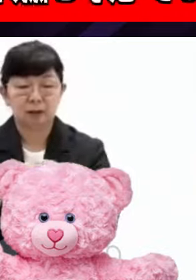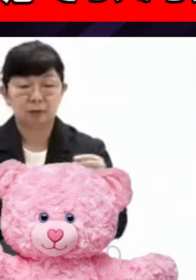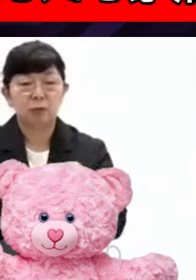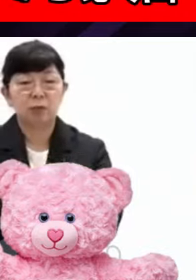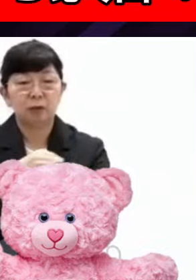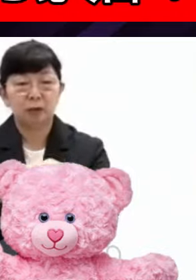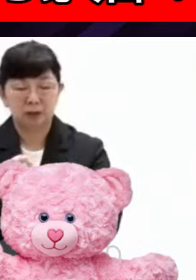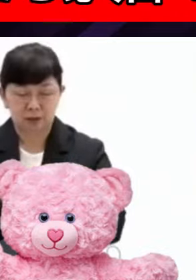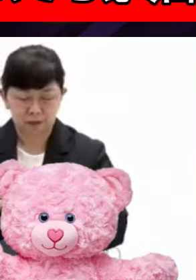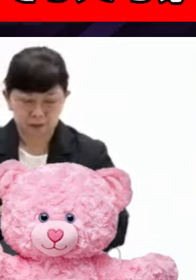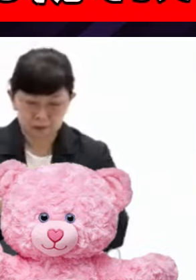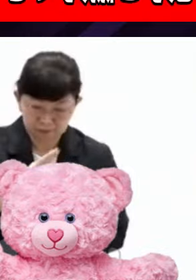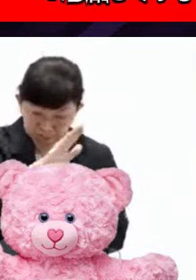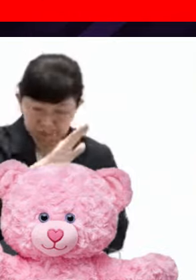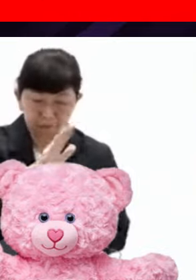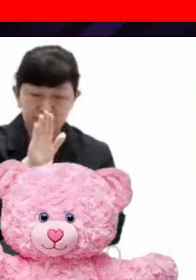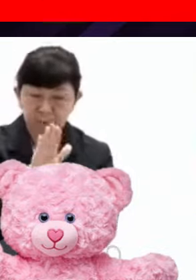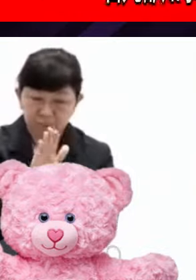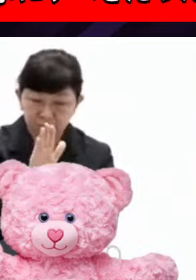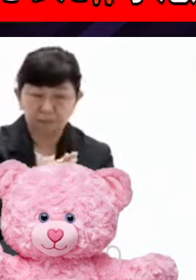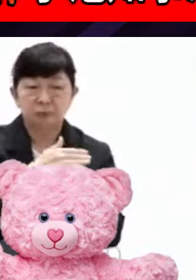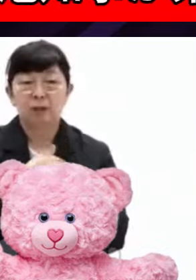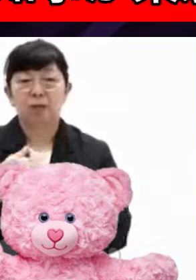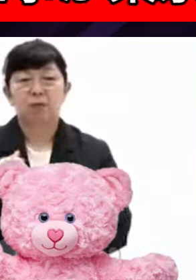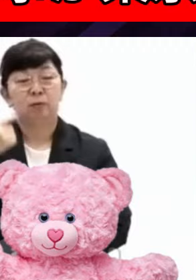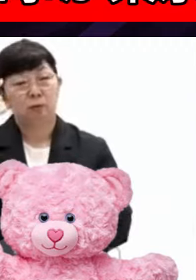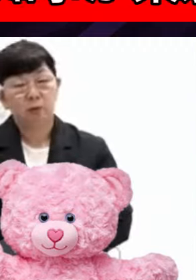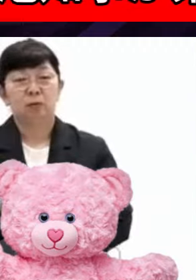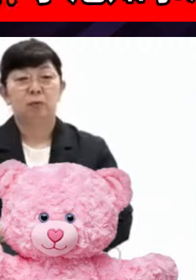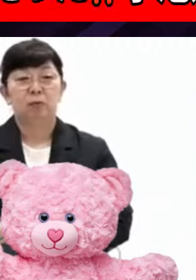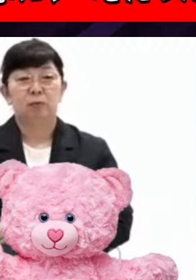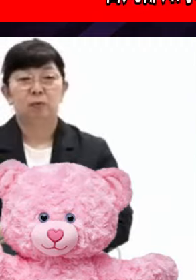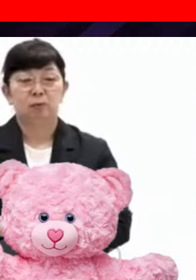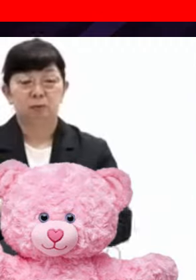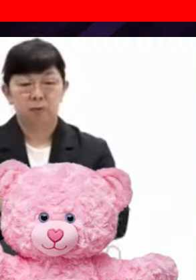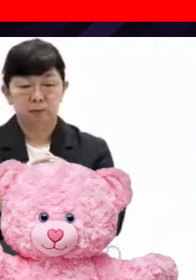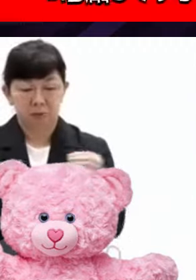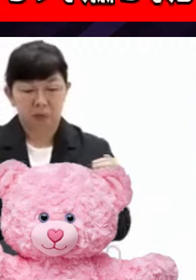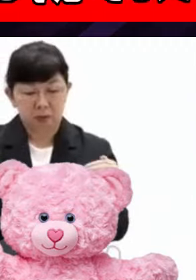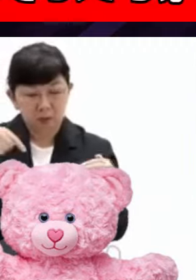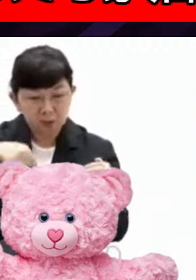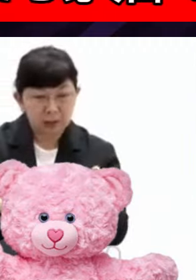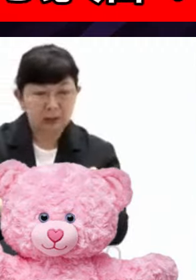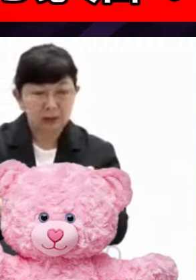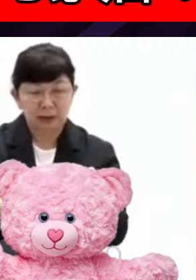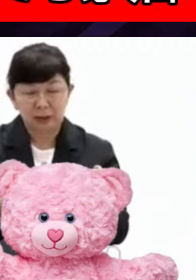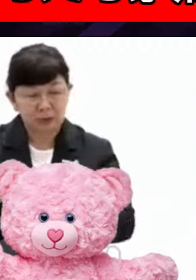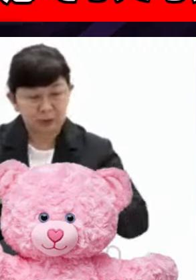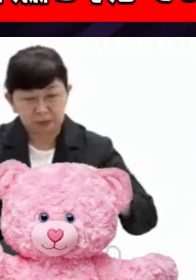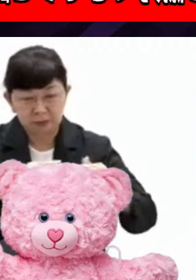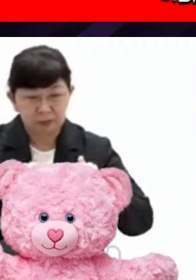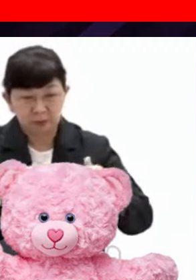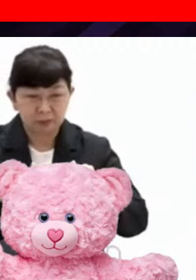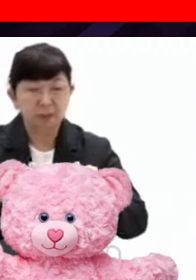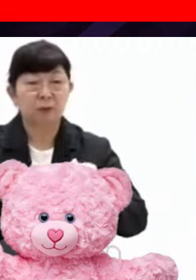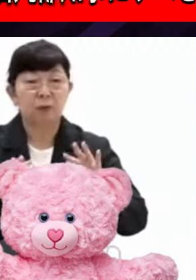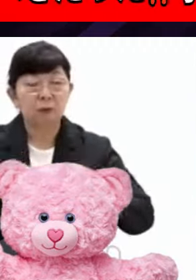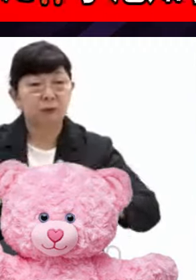くということになると思います。日本国内だけで競争のこう取り合いしててもですね、世界の今